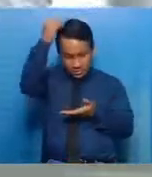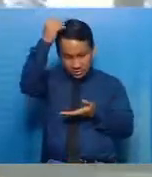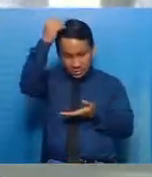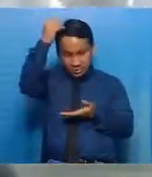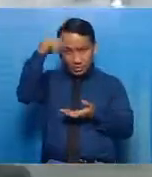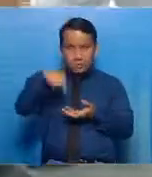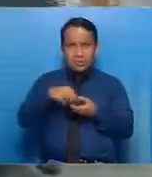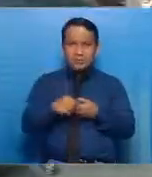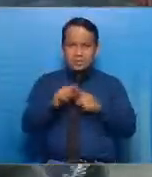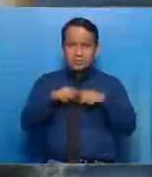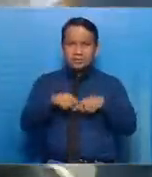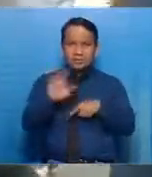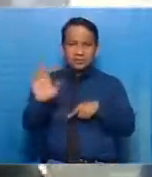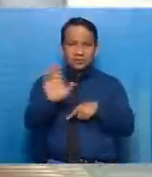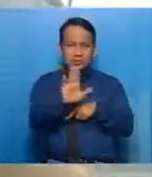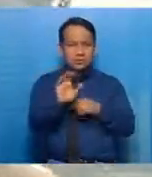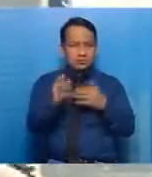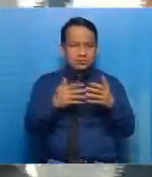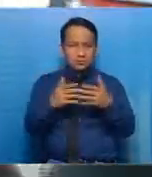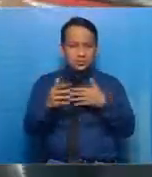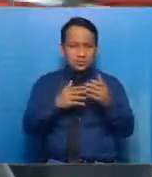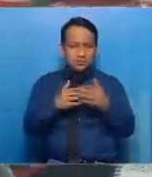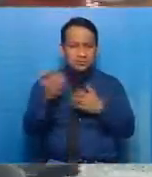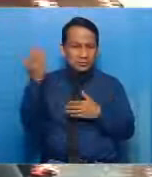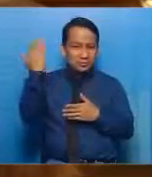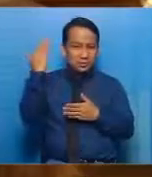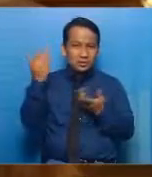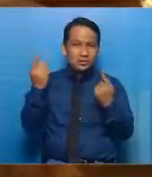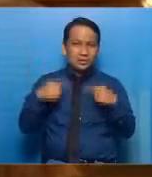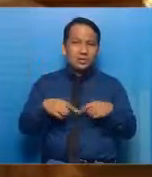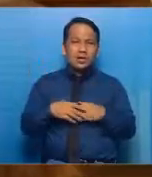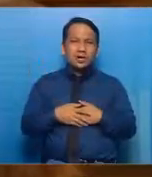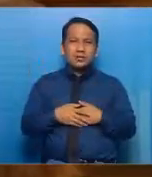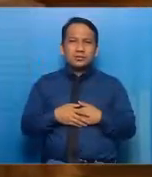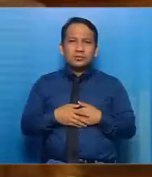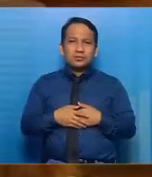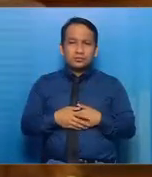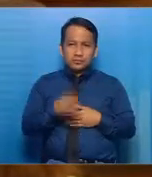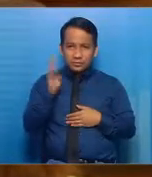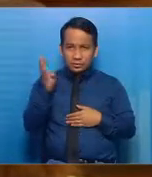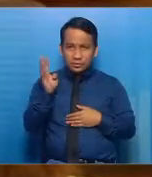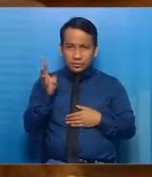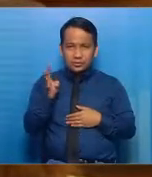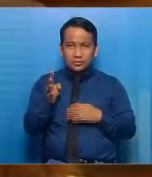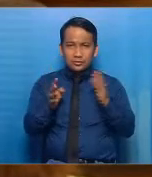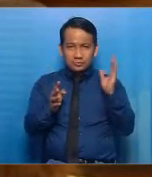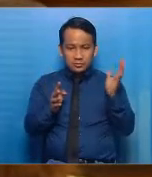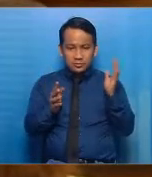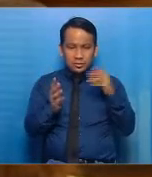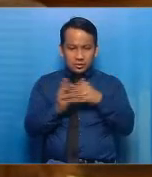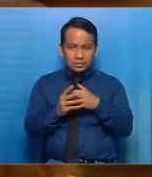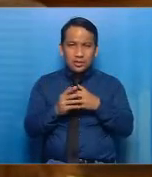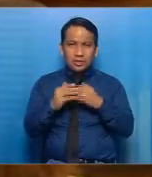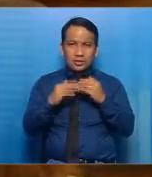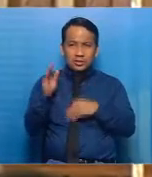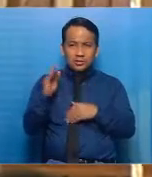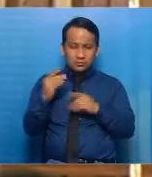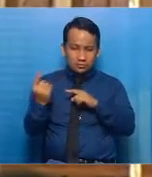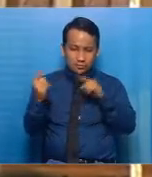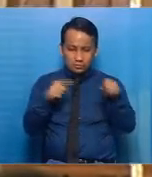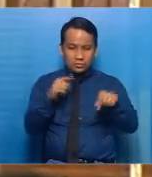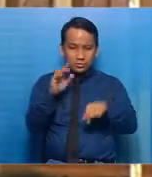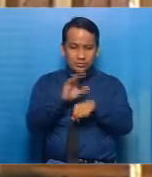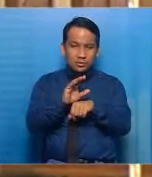Nasa paniniwala naman natin niya kung anong nakagisna na natin. Nasa 40 to 50,000 ang inaasahan ng Baclaran Church